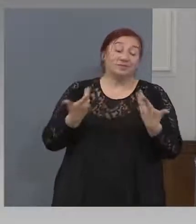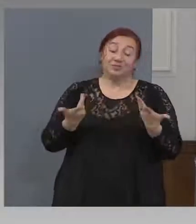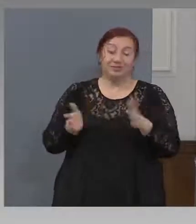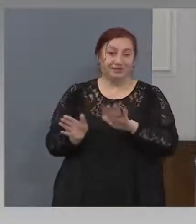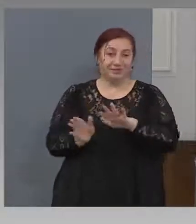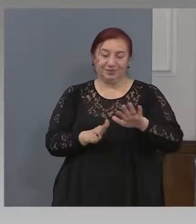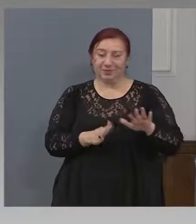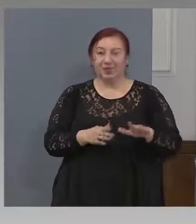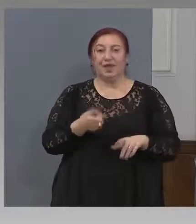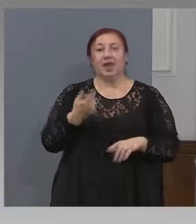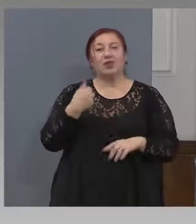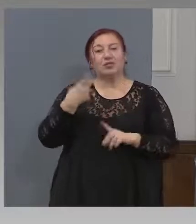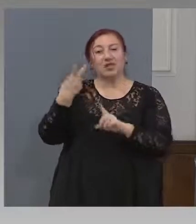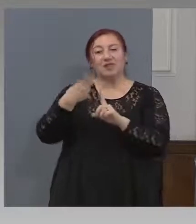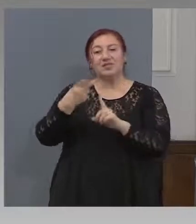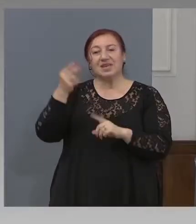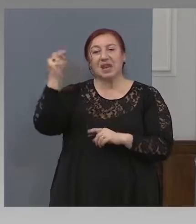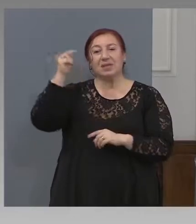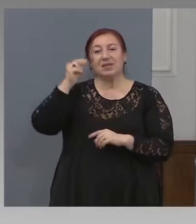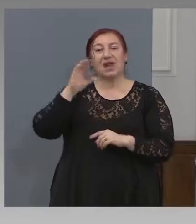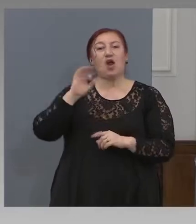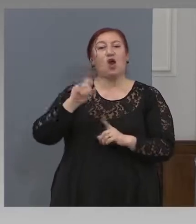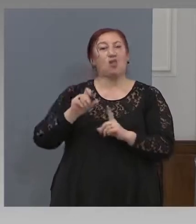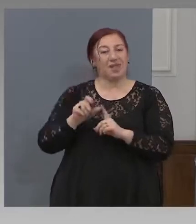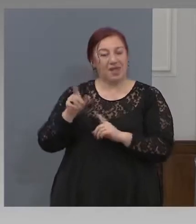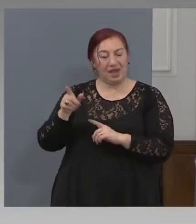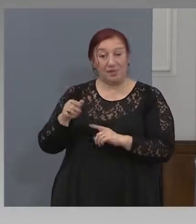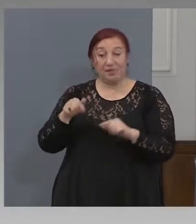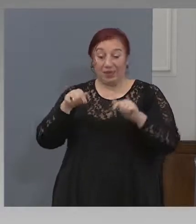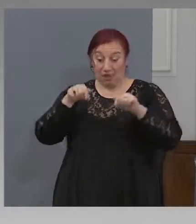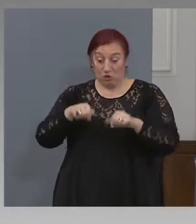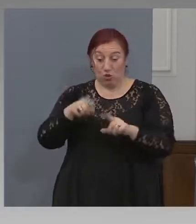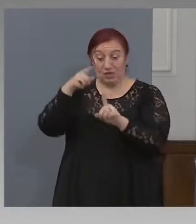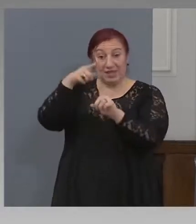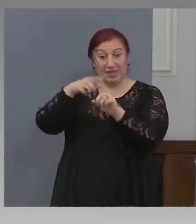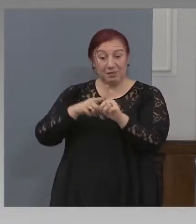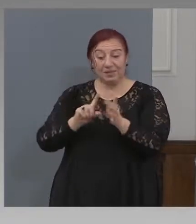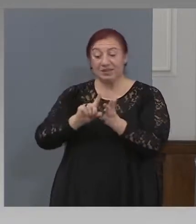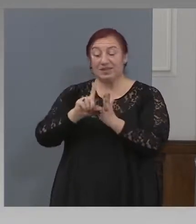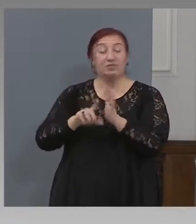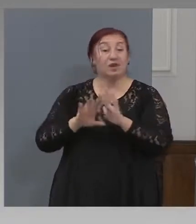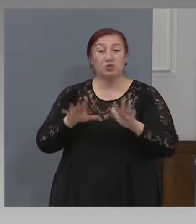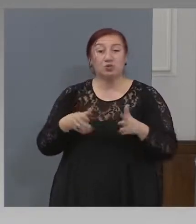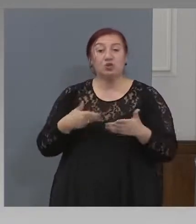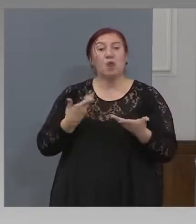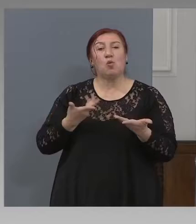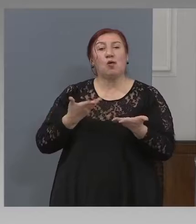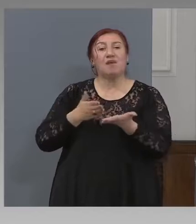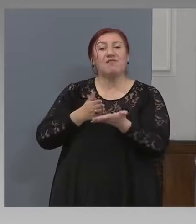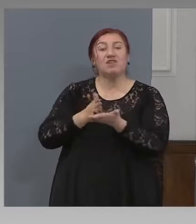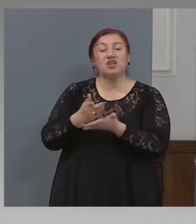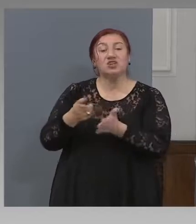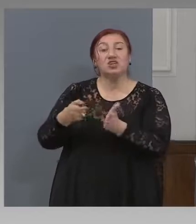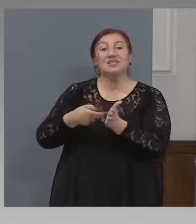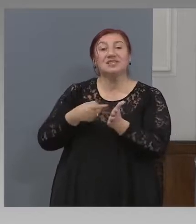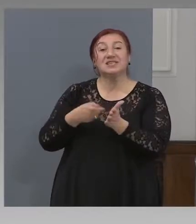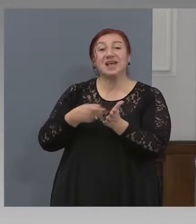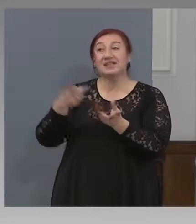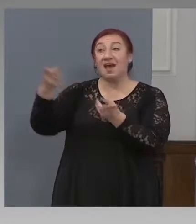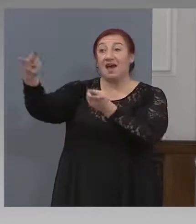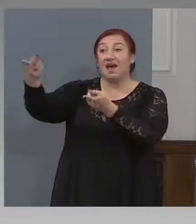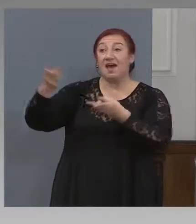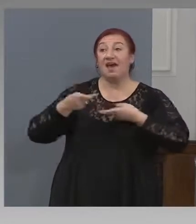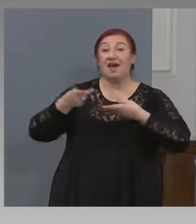ОНР. В тази връзка искам да попитам. Този един месец извънредно положение, който има, по какъв начин засегна вноса към търговските